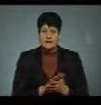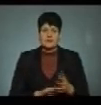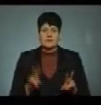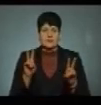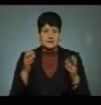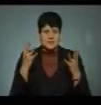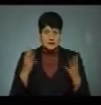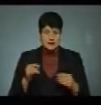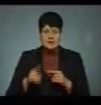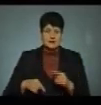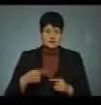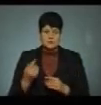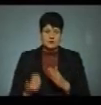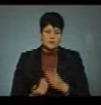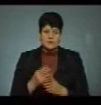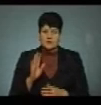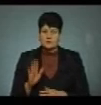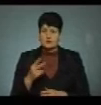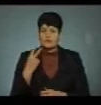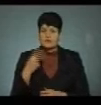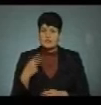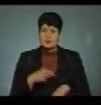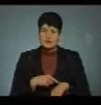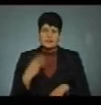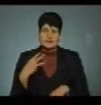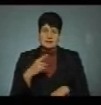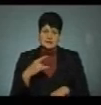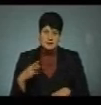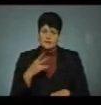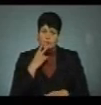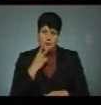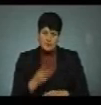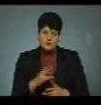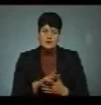Наш наступний інформаційний випуск буде о 20:30, тоді і побачимось.